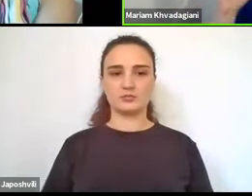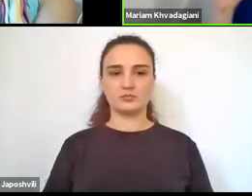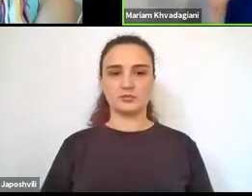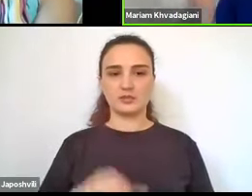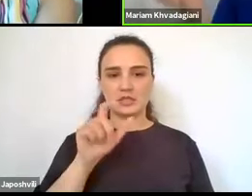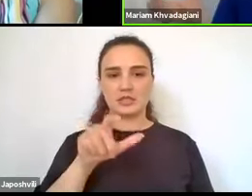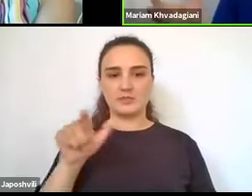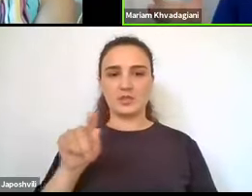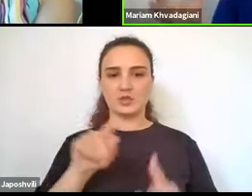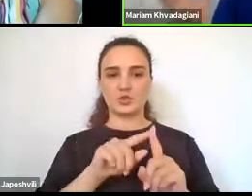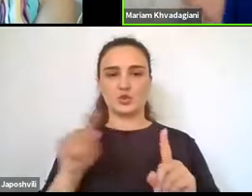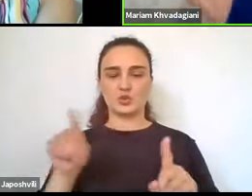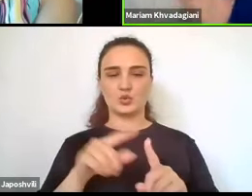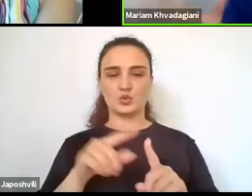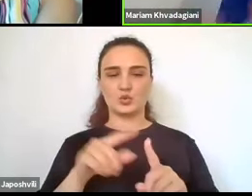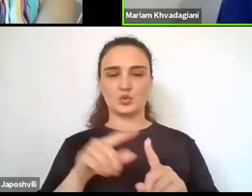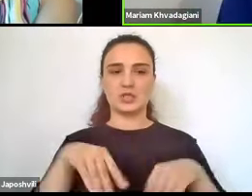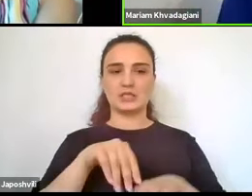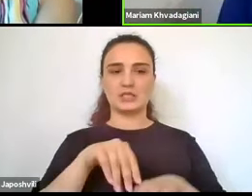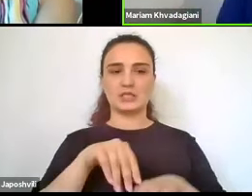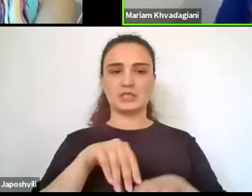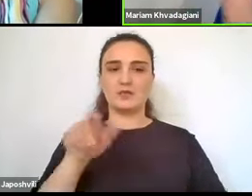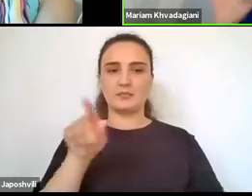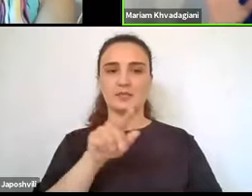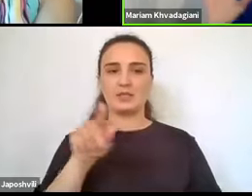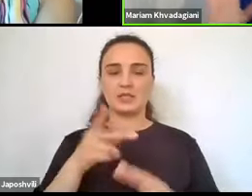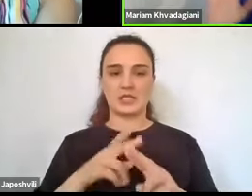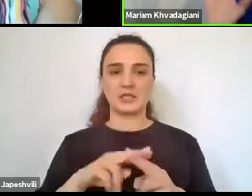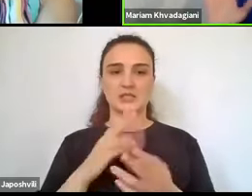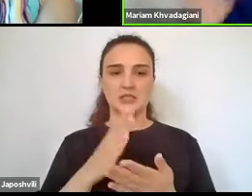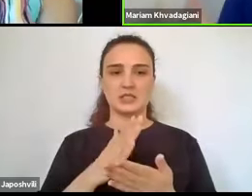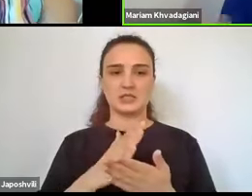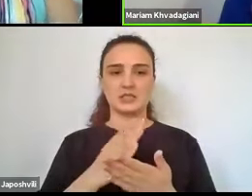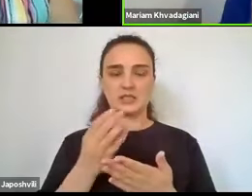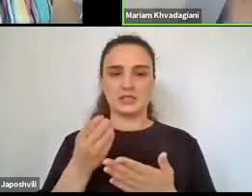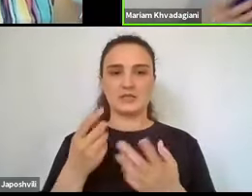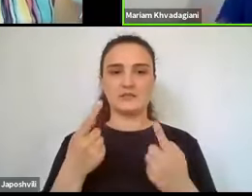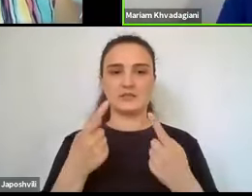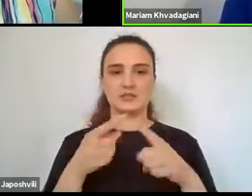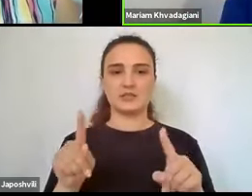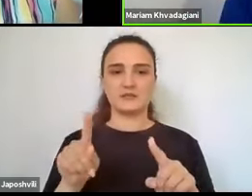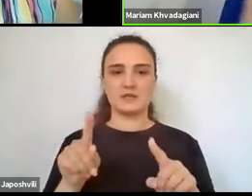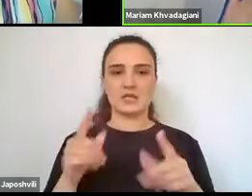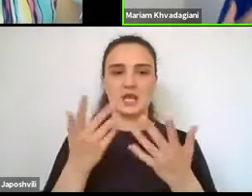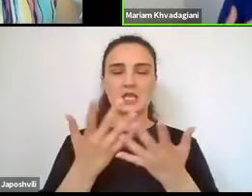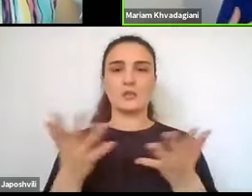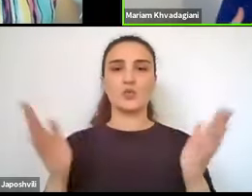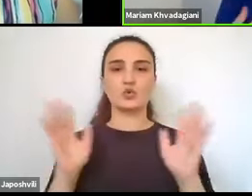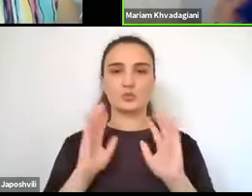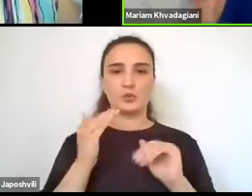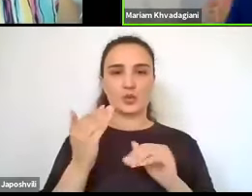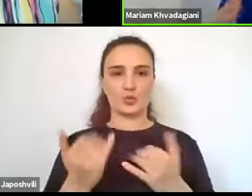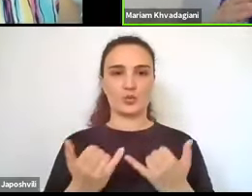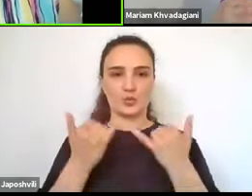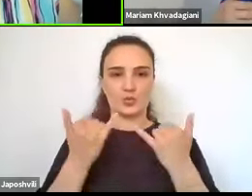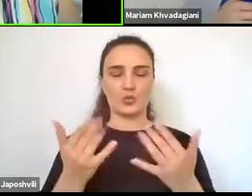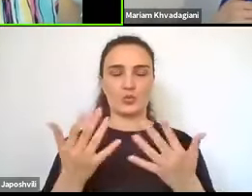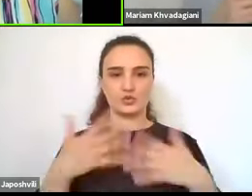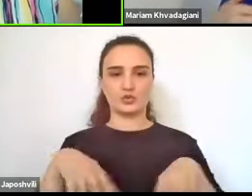ადამიანს შორის, ოჯახის წევრებს შორის, ეს ხდება რაღაცნაირი კიდევ სხვა ატმოსფეროს შემქმნელი ოჯახში